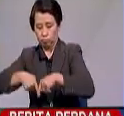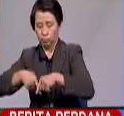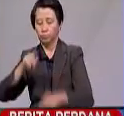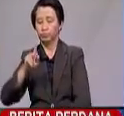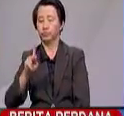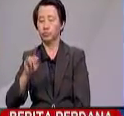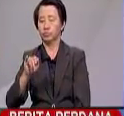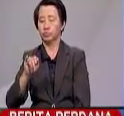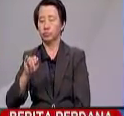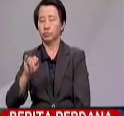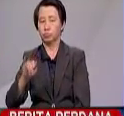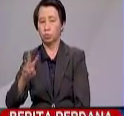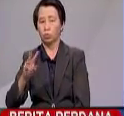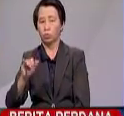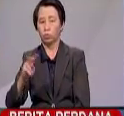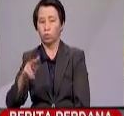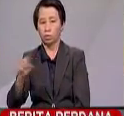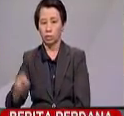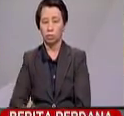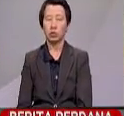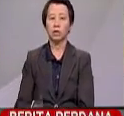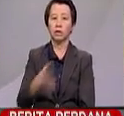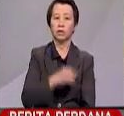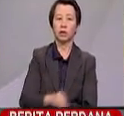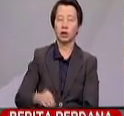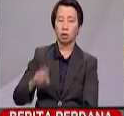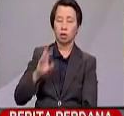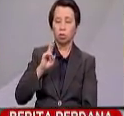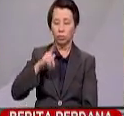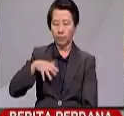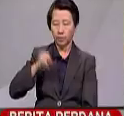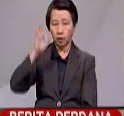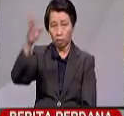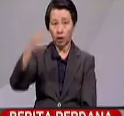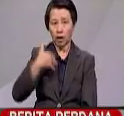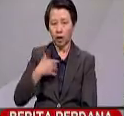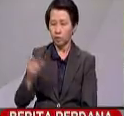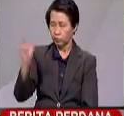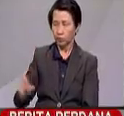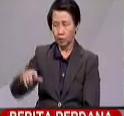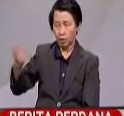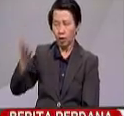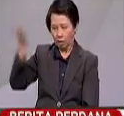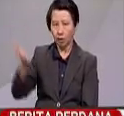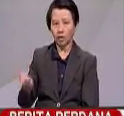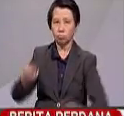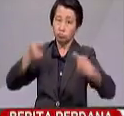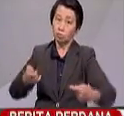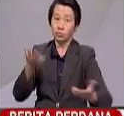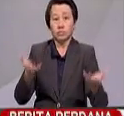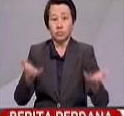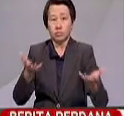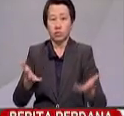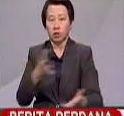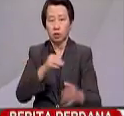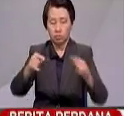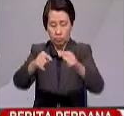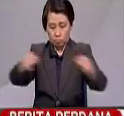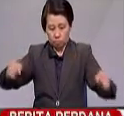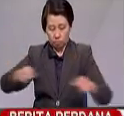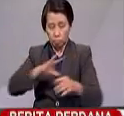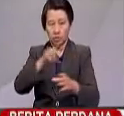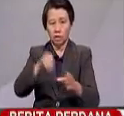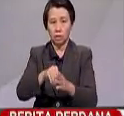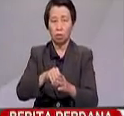Datuk Muhammad Alamin. SPR menjangkakan akan ada lagi calon yang akan bertanding. Parlimen Kimanis meliputi